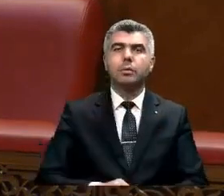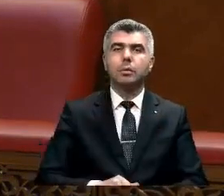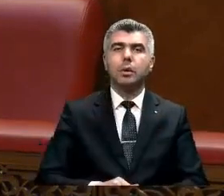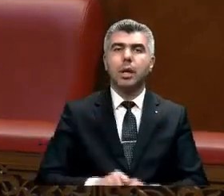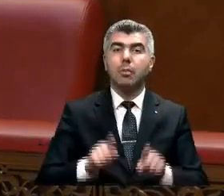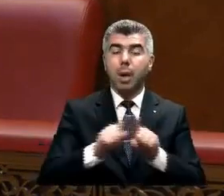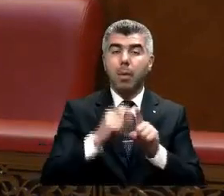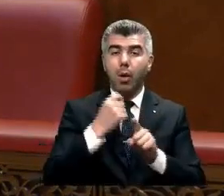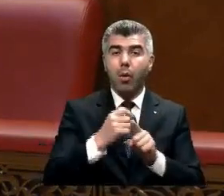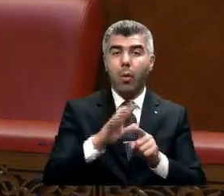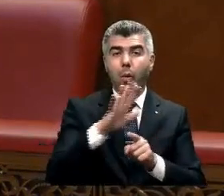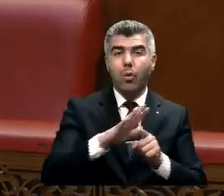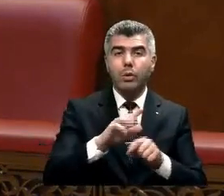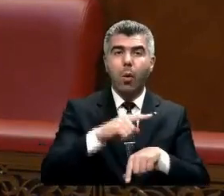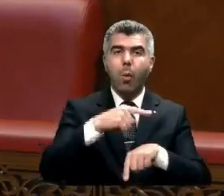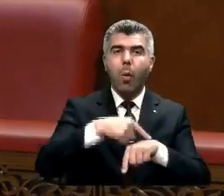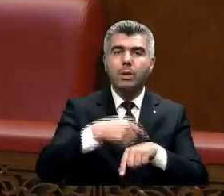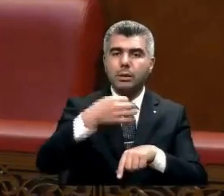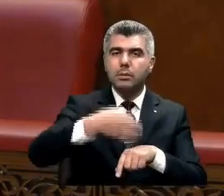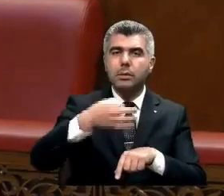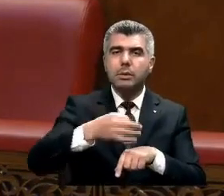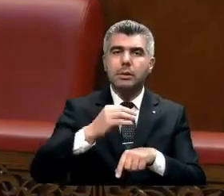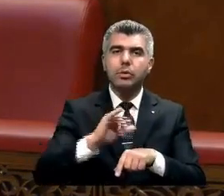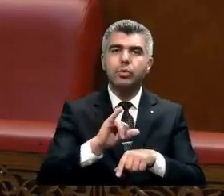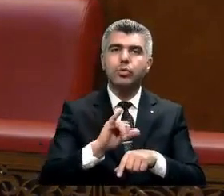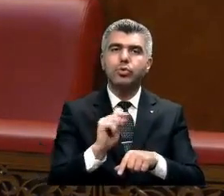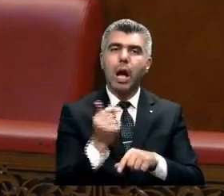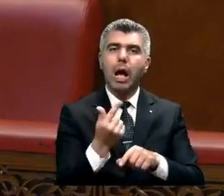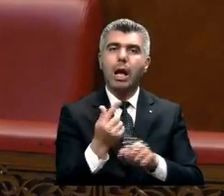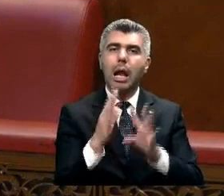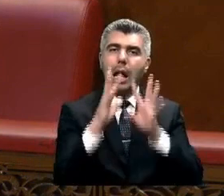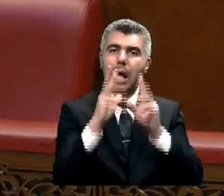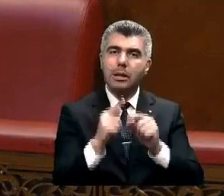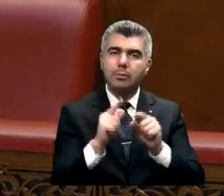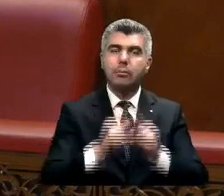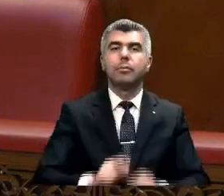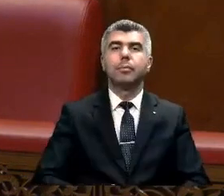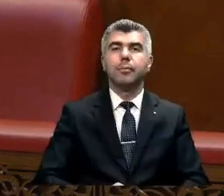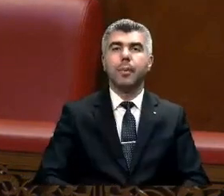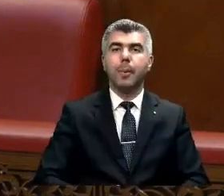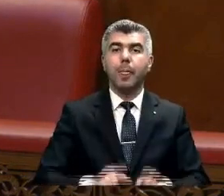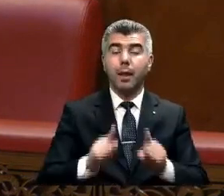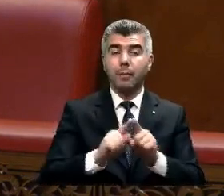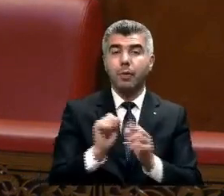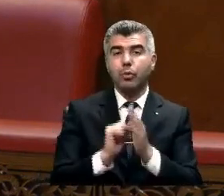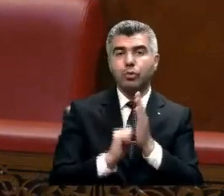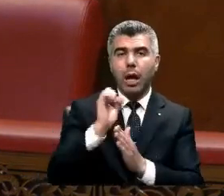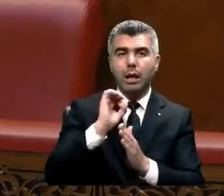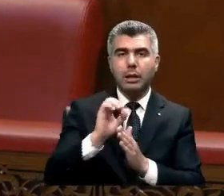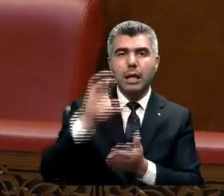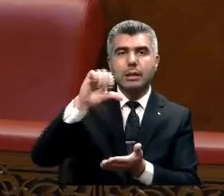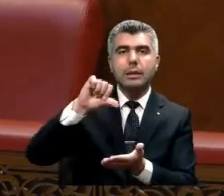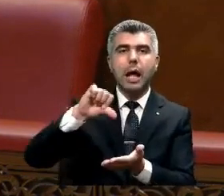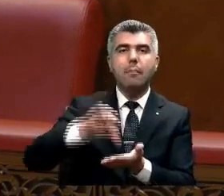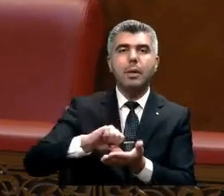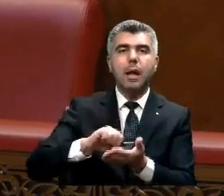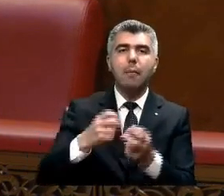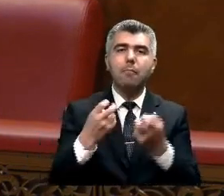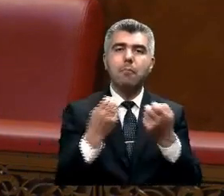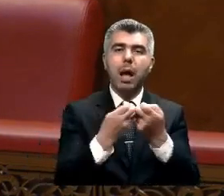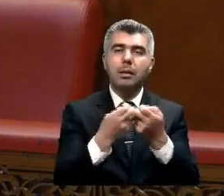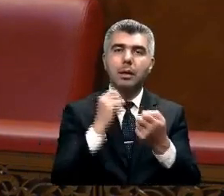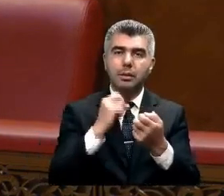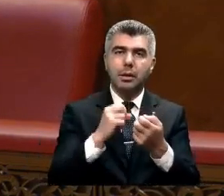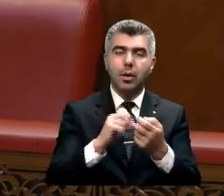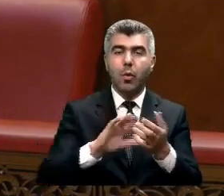مده اصدقائهم في كل منطقه من المطار وقد توج تطبيق هذه المنهجيه بنجاح بمطار الدار البيضاء محمد الخامس حيث حصل